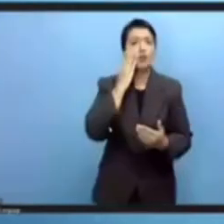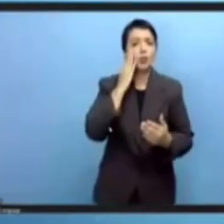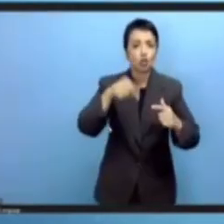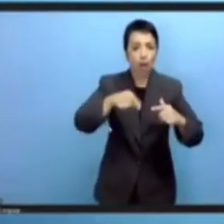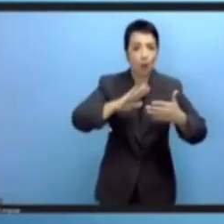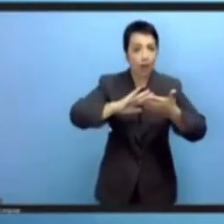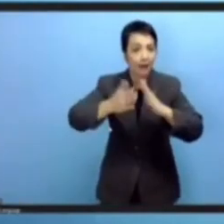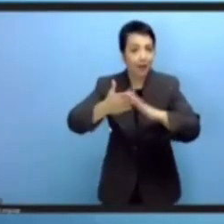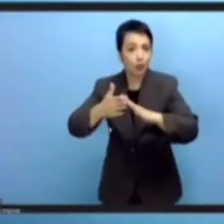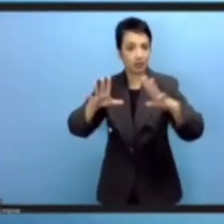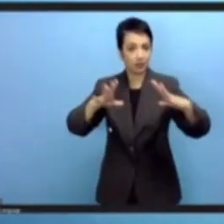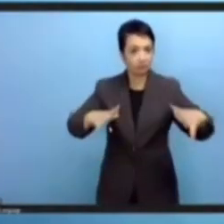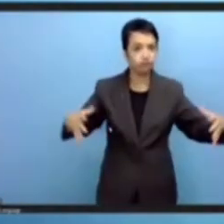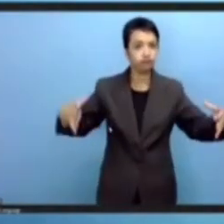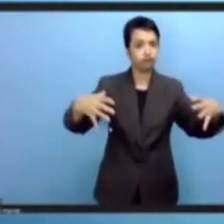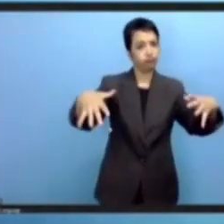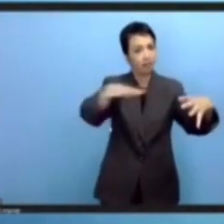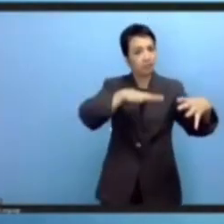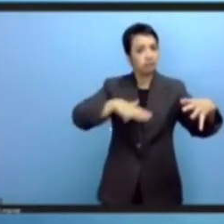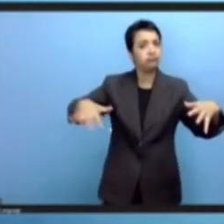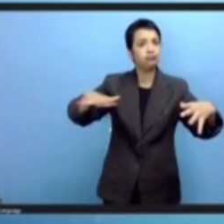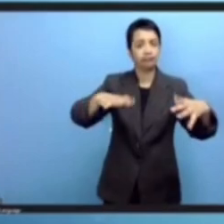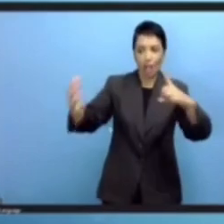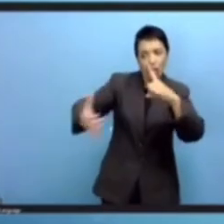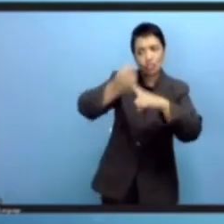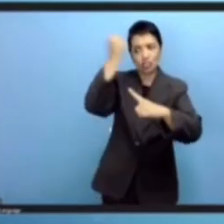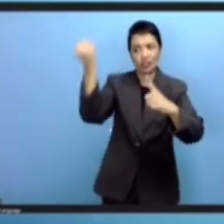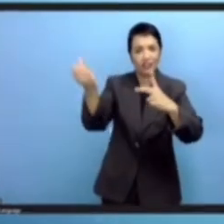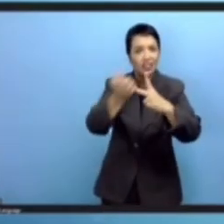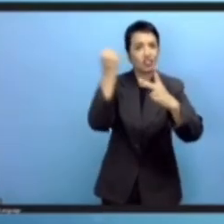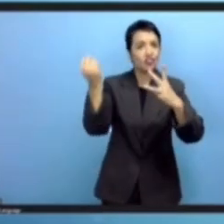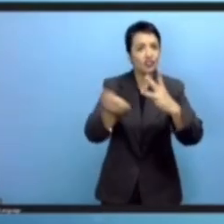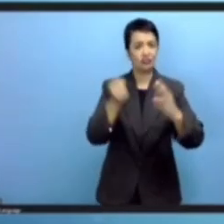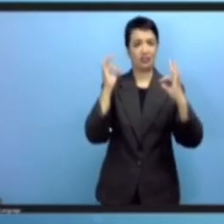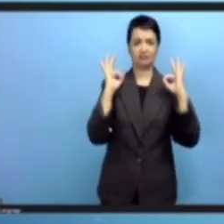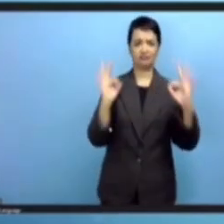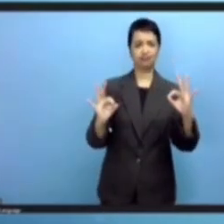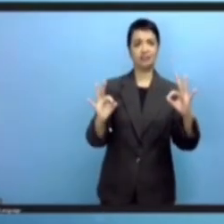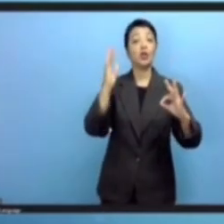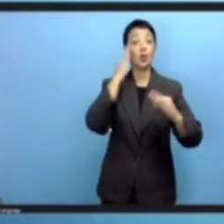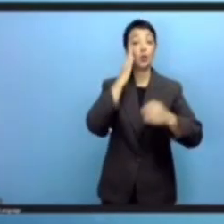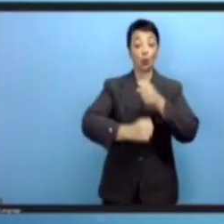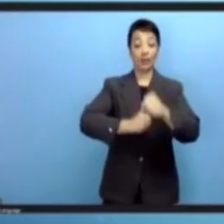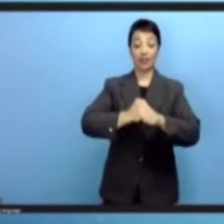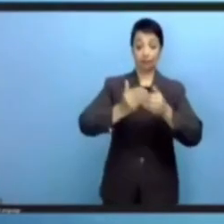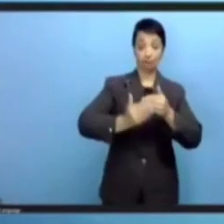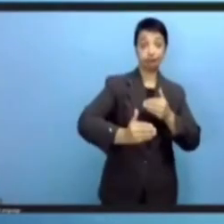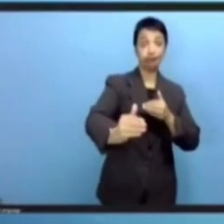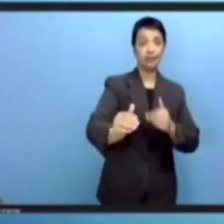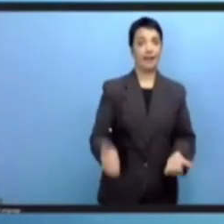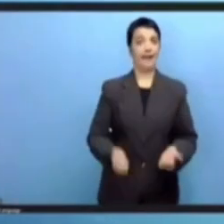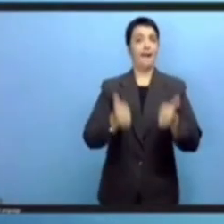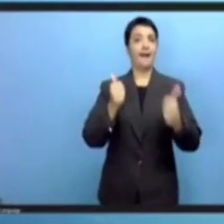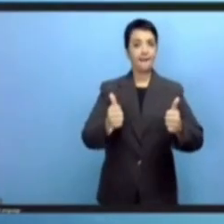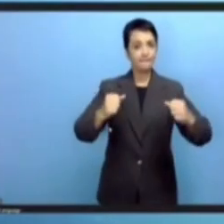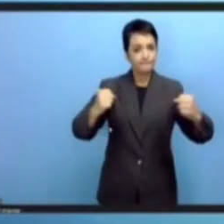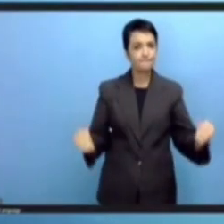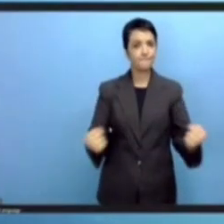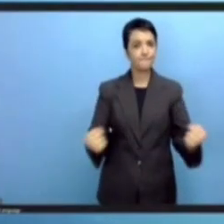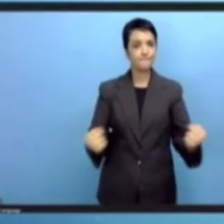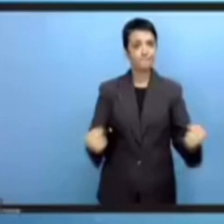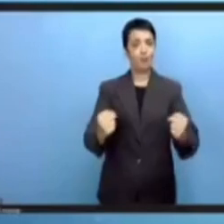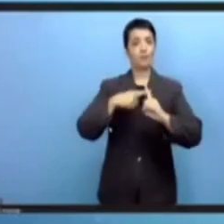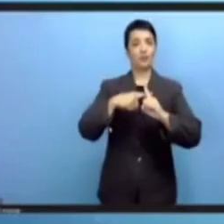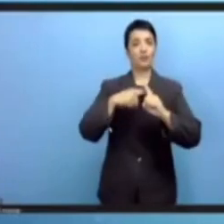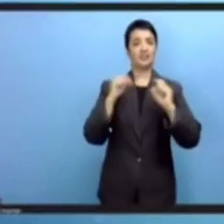que cette communauté vibrante qui a tant de réalisations en son actif, soit mieux adaptée à ce qui se passera